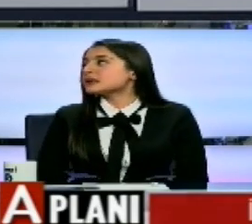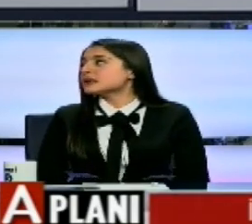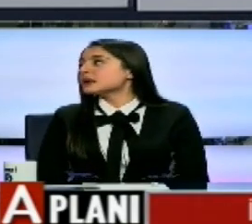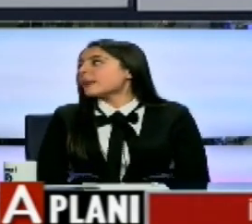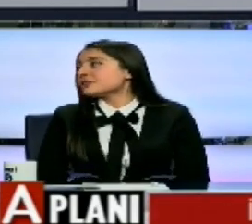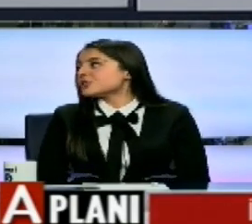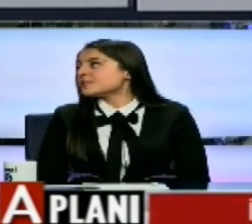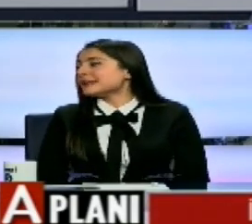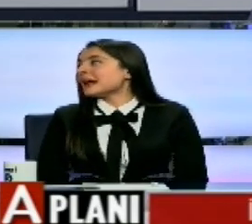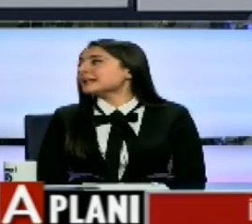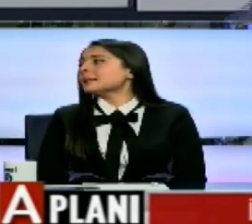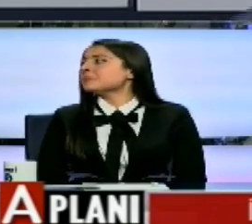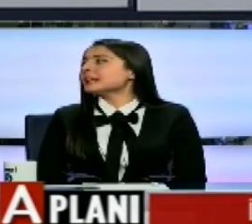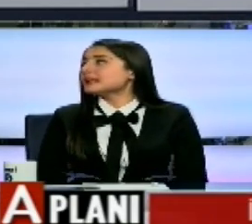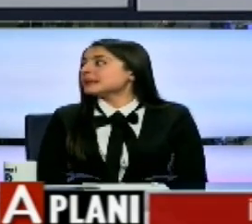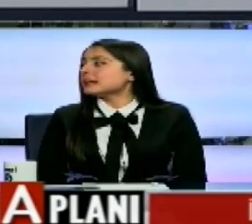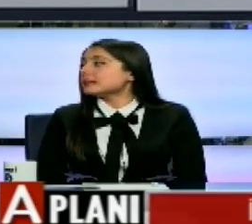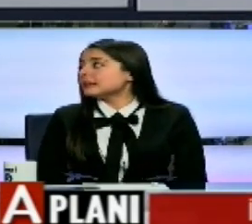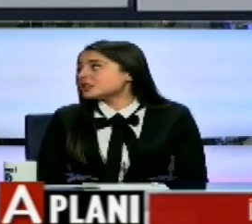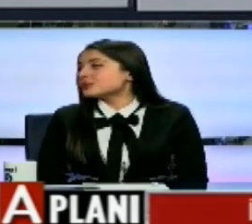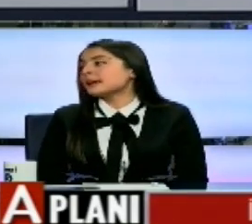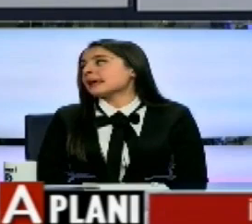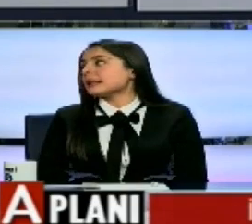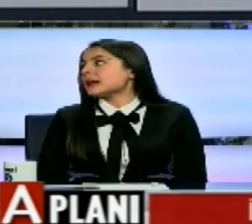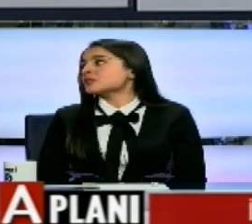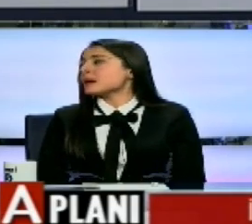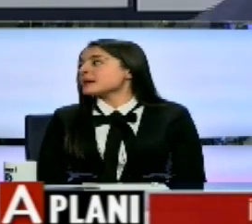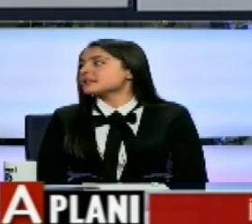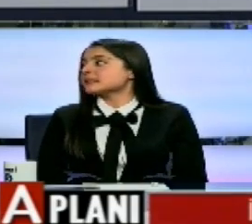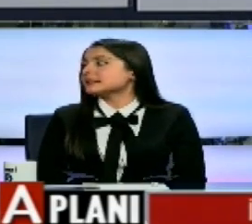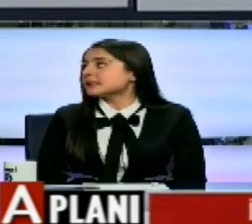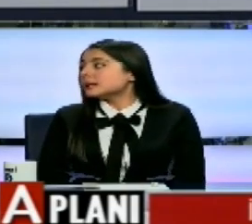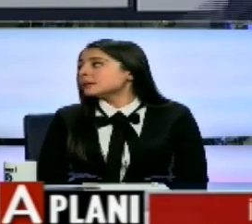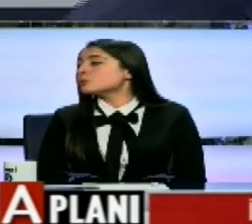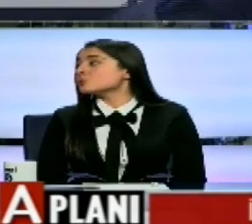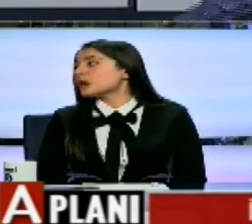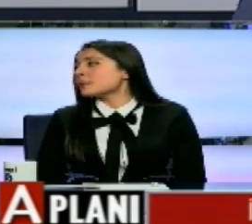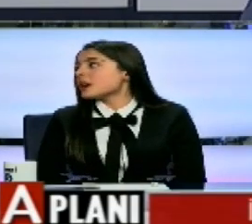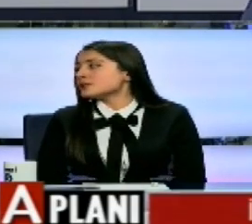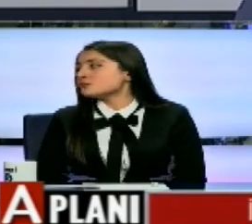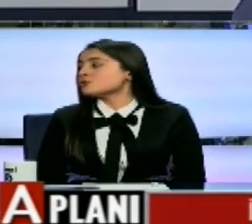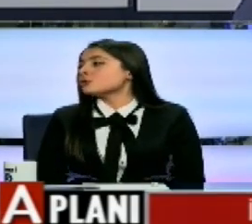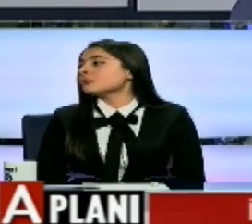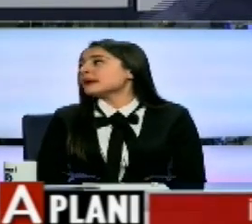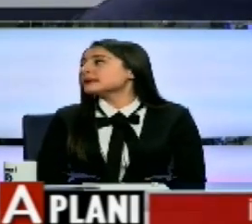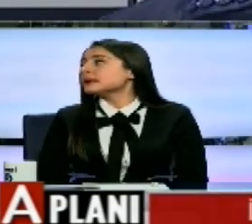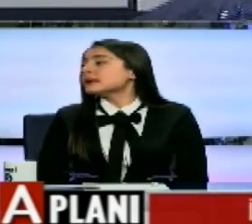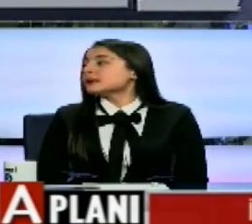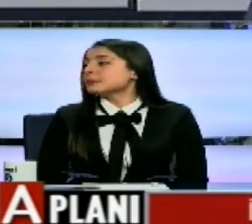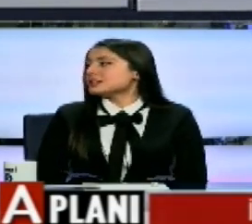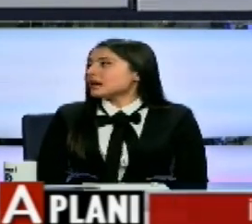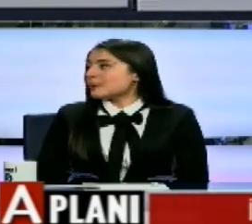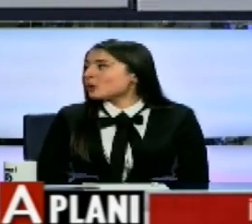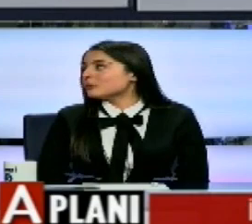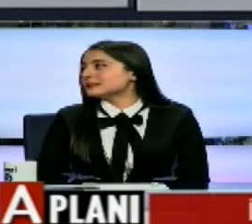sadece ben işitme engelliyim diye değil, işitme engelliler camiasına değil, bütün camia için düşünüyorum. Yani